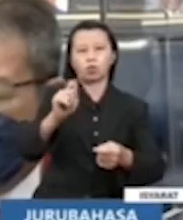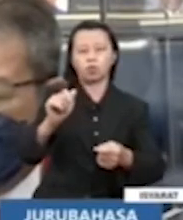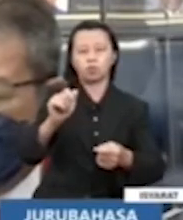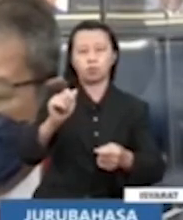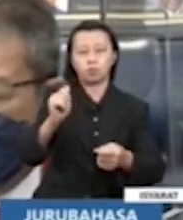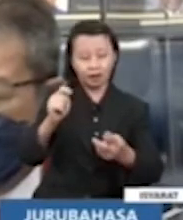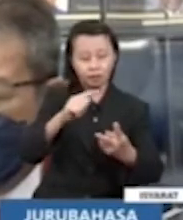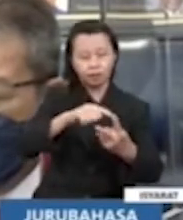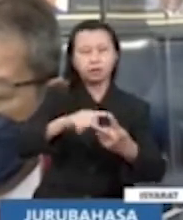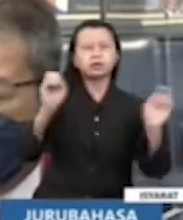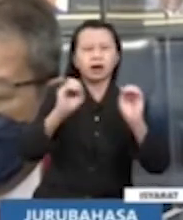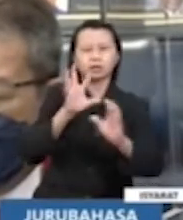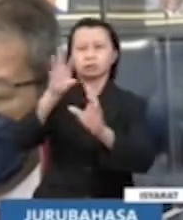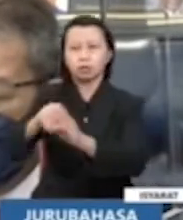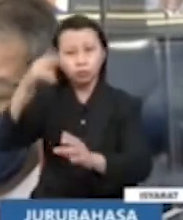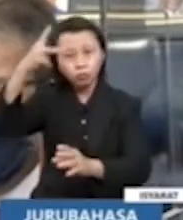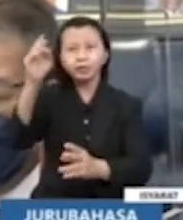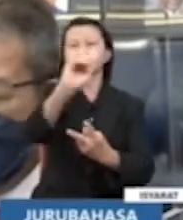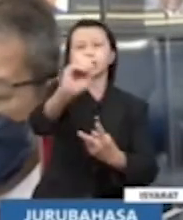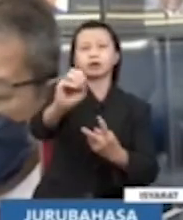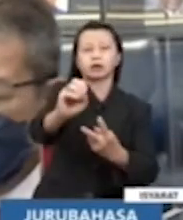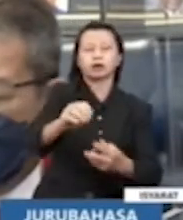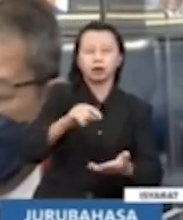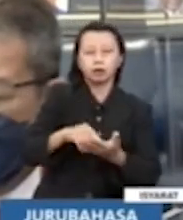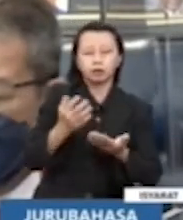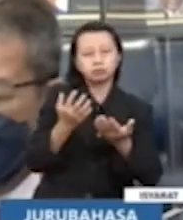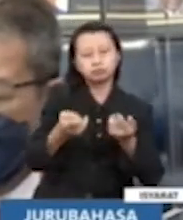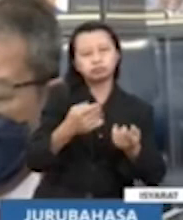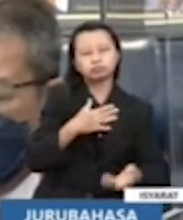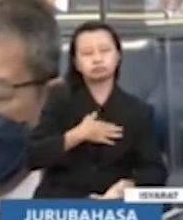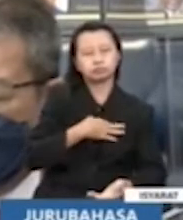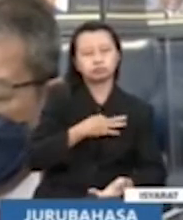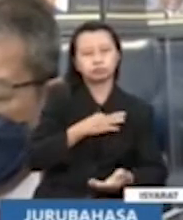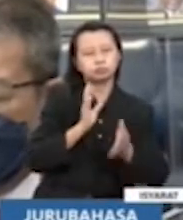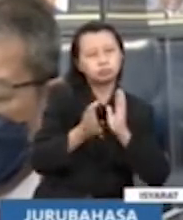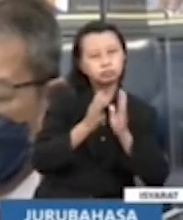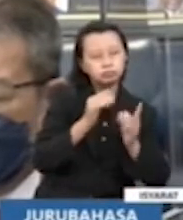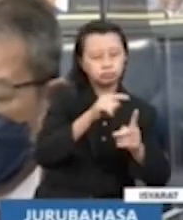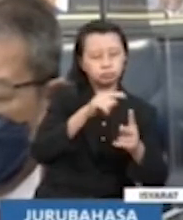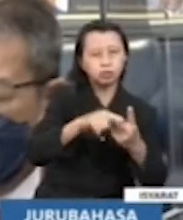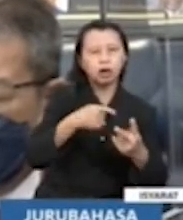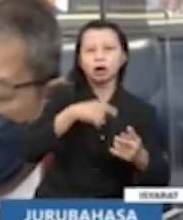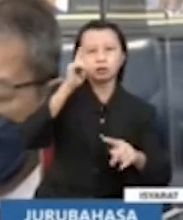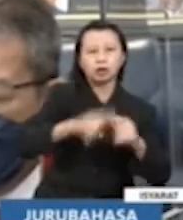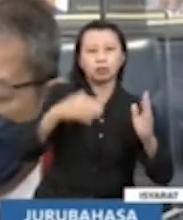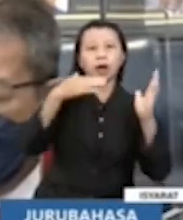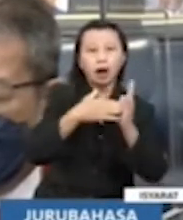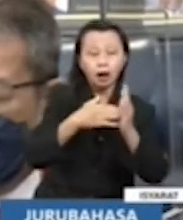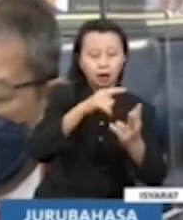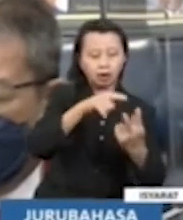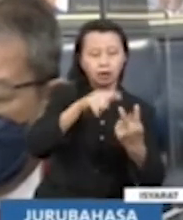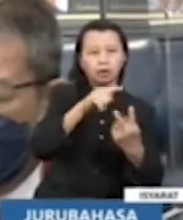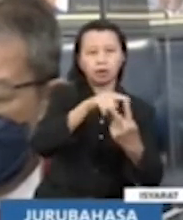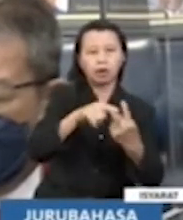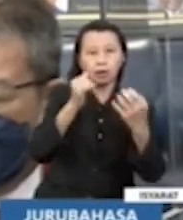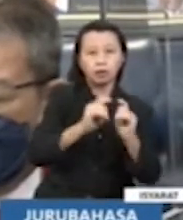politik. Yang lain-lain, ini terserah kepada budi bicara mereka. Jadi saya tidak boleh menghalang mereka sekiranya mereka